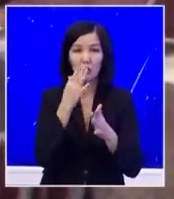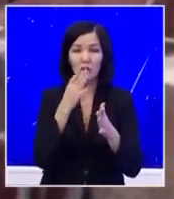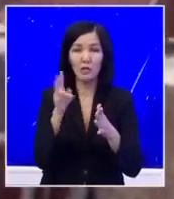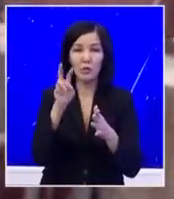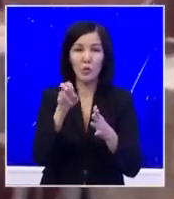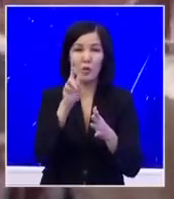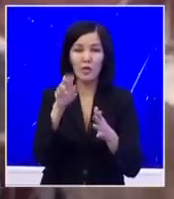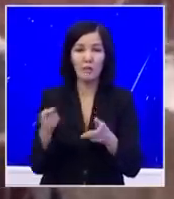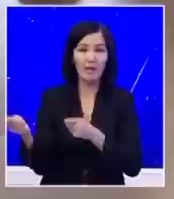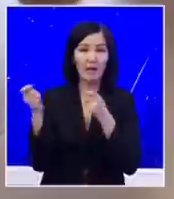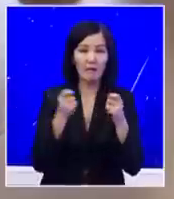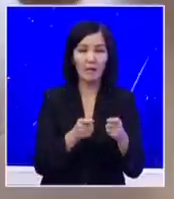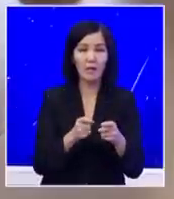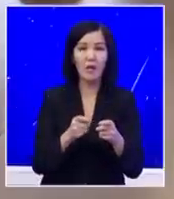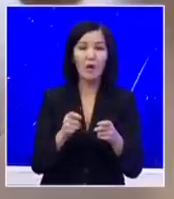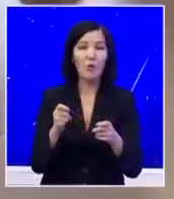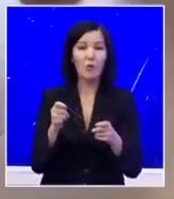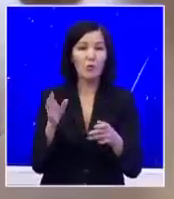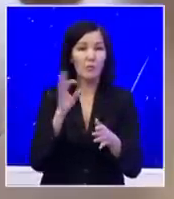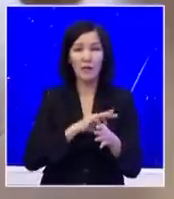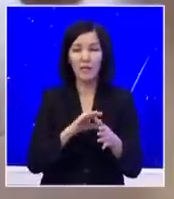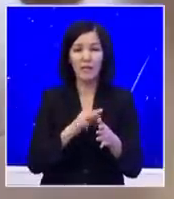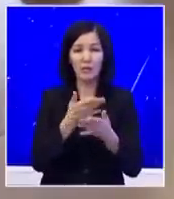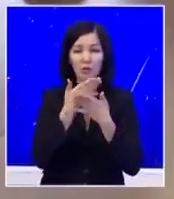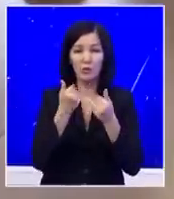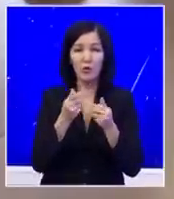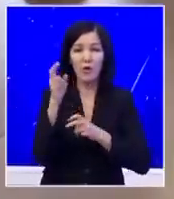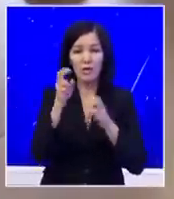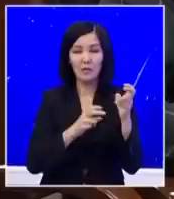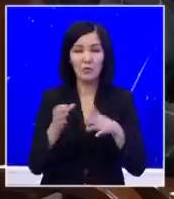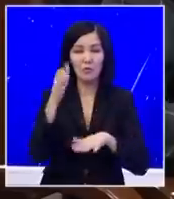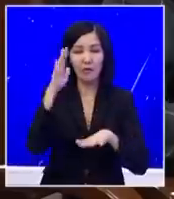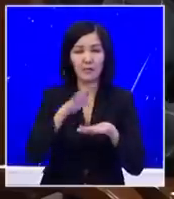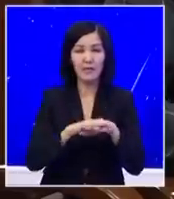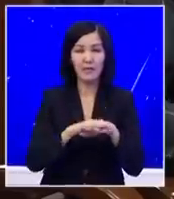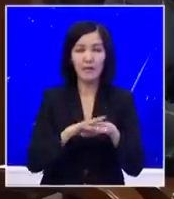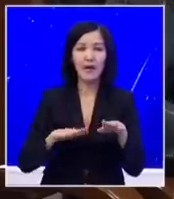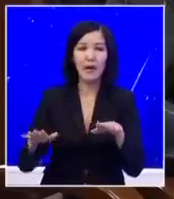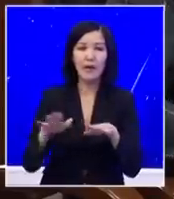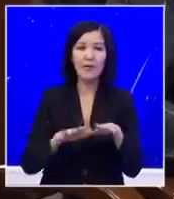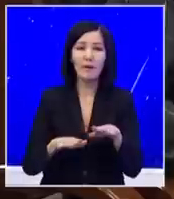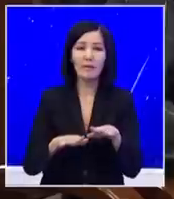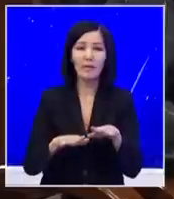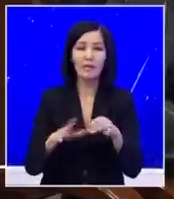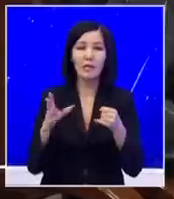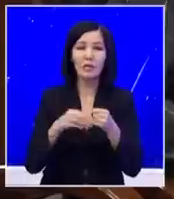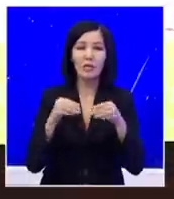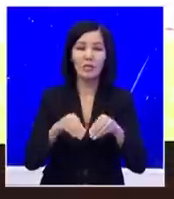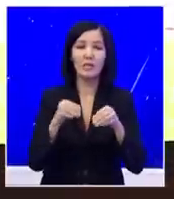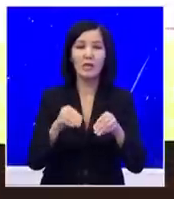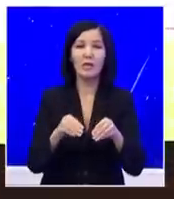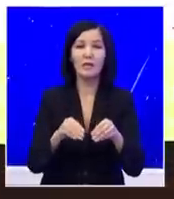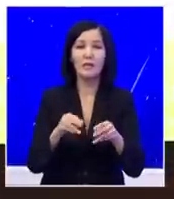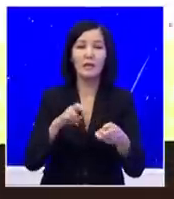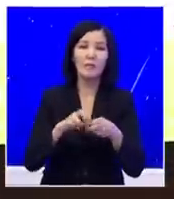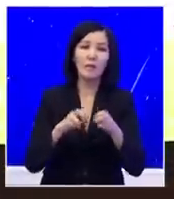доллар курсымен алдырады. Бұл тиімсіз. Сондықтан кәсіпорын басшылары облыс әкімінен осы аймақтан егістік алқабын бөліп, жер